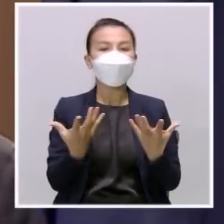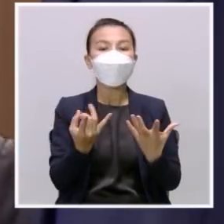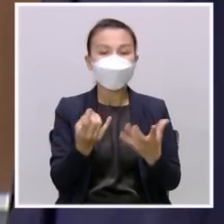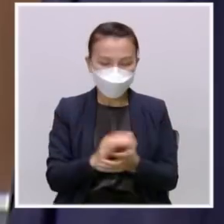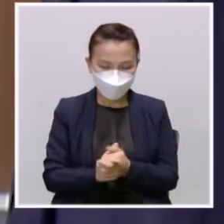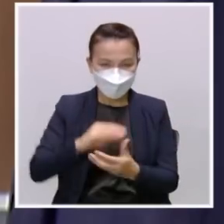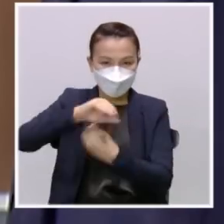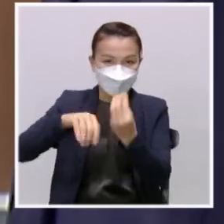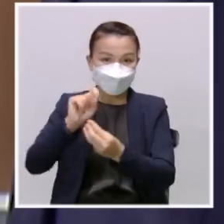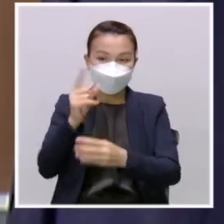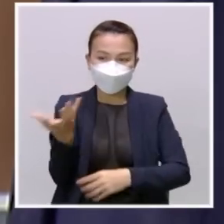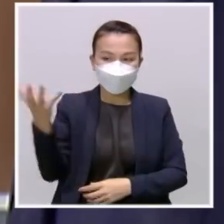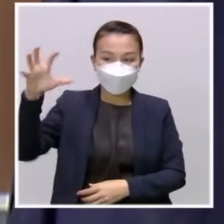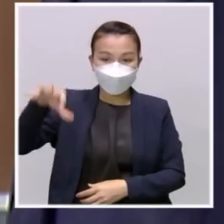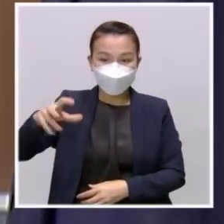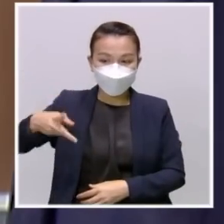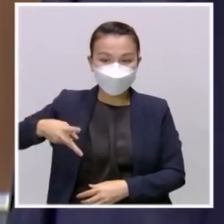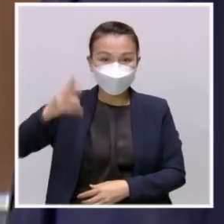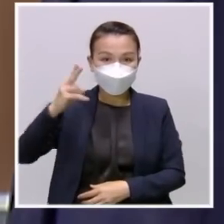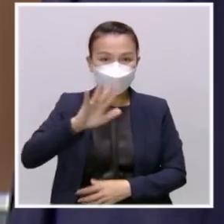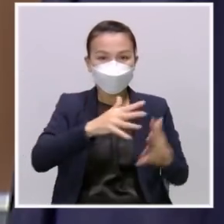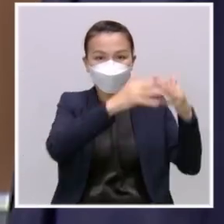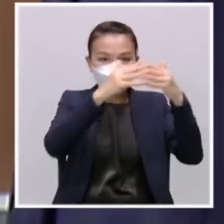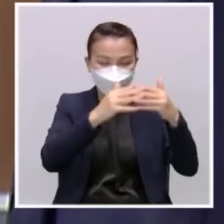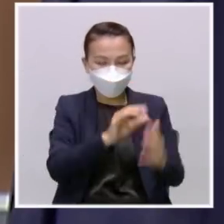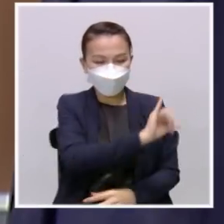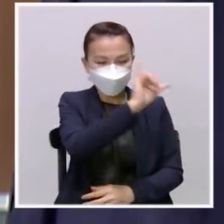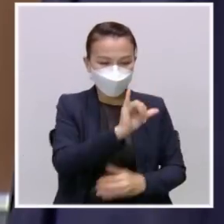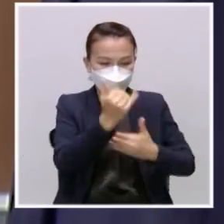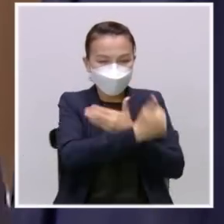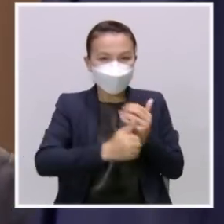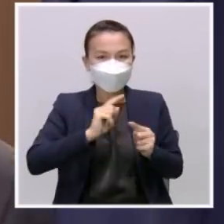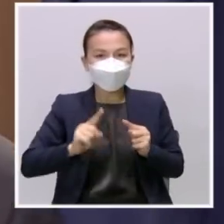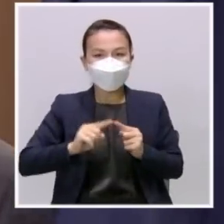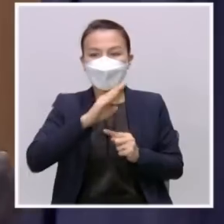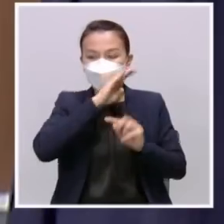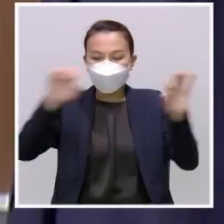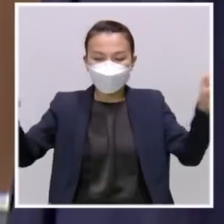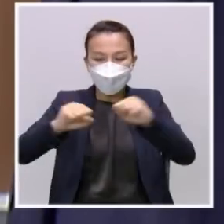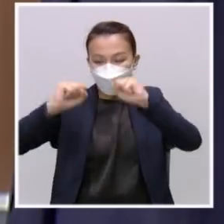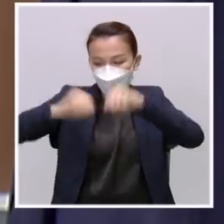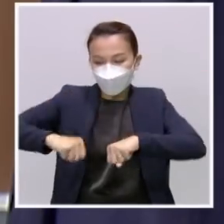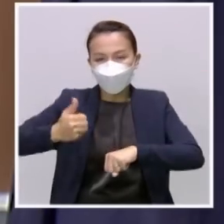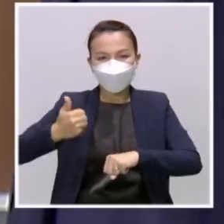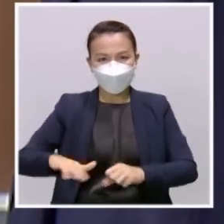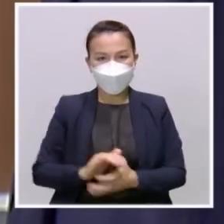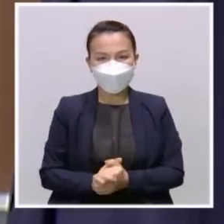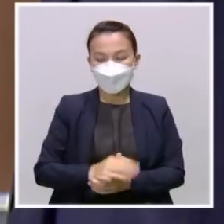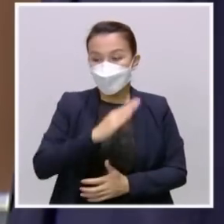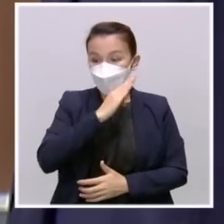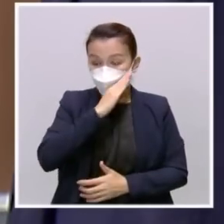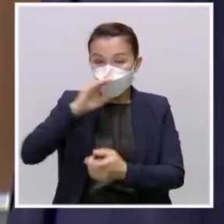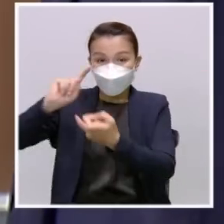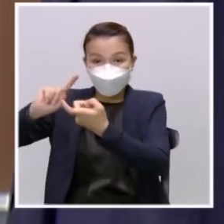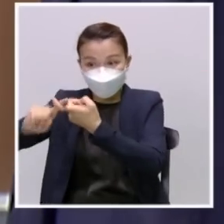บาตรทางเศรษฐกิจอย่างรุนแรงจากสหรัฐและชาติตะวันตกหากว่าไม่สามารถจะหาทางออกร่วมกันได้นะคะและหากรัสเซียรุกรานยูเครนด้ว